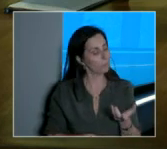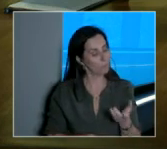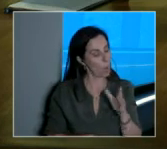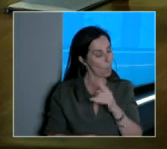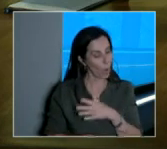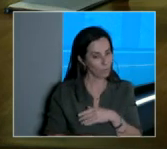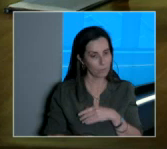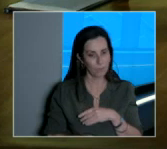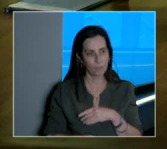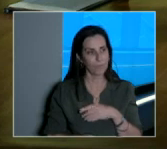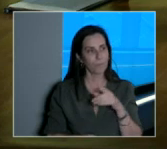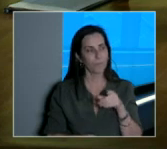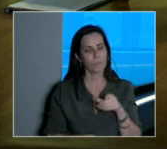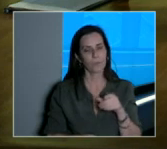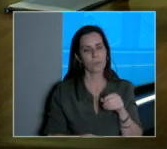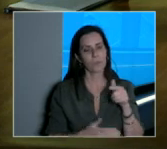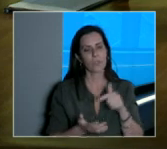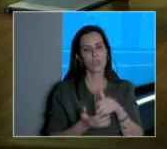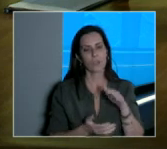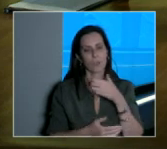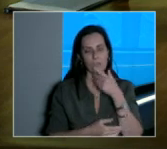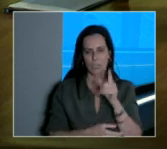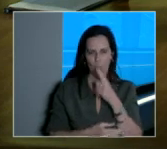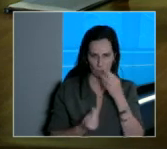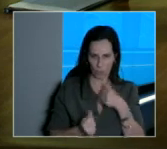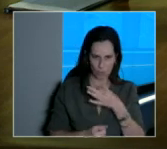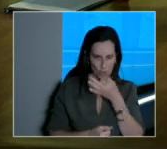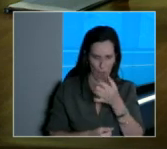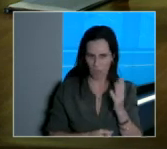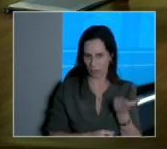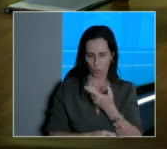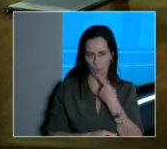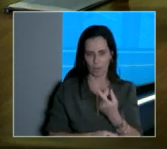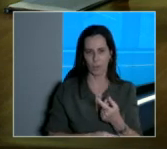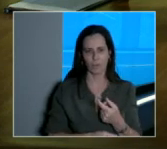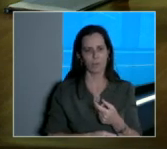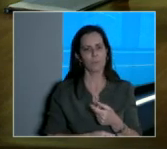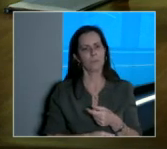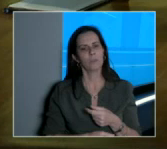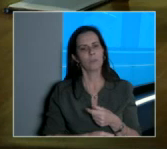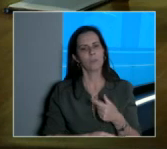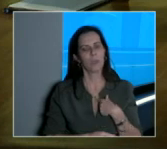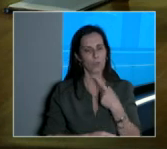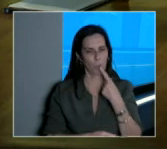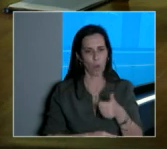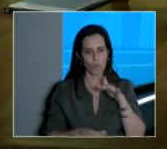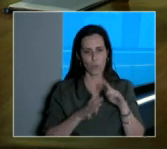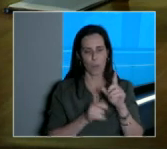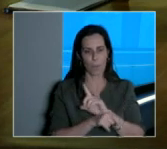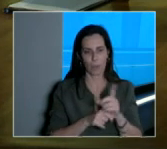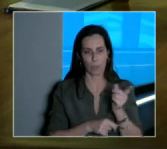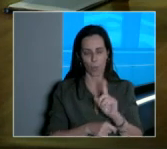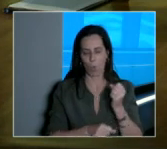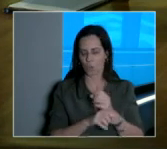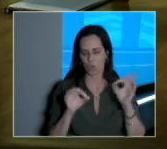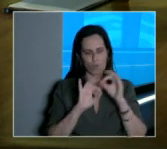ושכל החוק הזה פרסונלי. אבל הרמיזות האלה עוד פעם, הן מגיעות מתוך איזושהי נקודה ש... לא רמיזות, אני שואלת כי זה מה ש... אז אני, קודם כל, אני אומר, ראש הממשלה בינתיים לא יזם